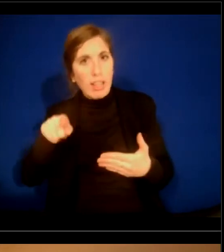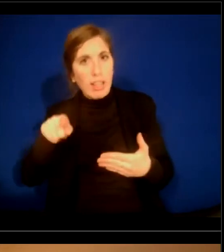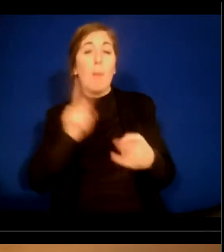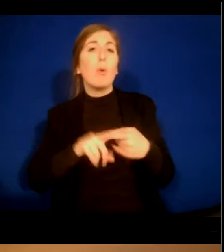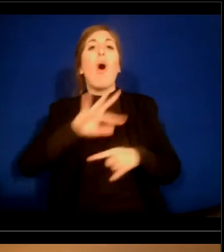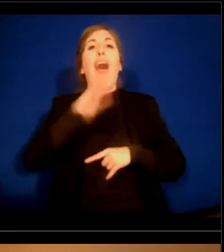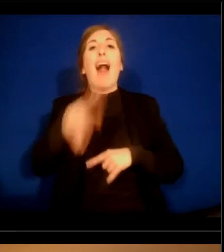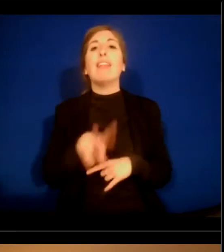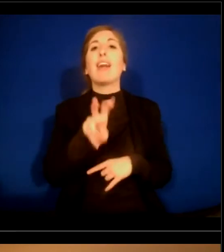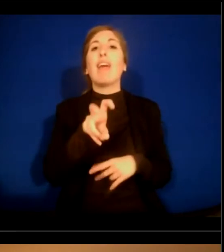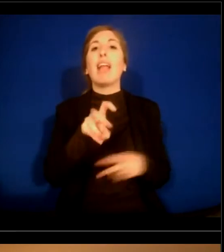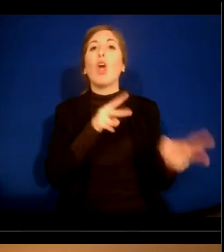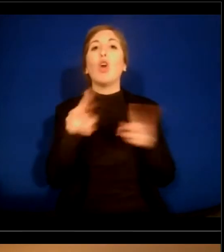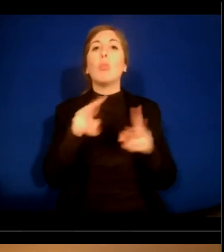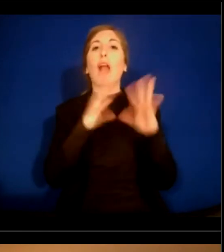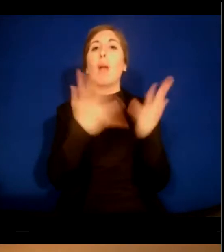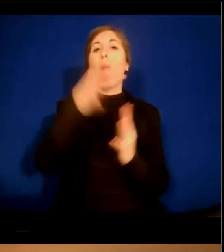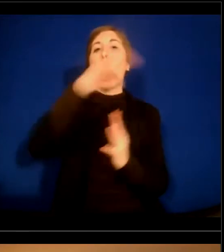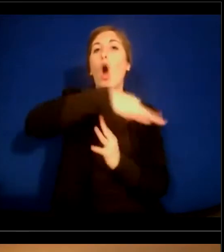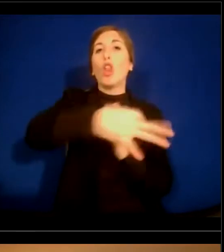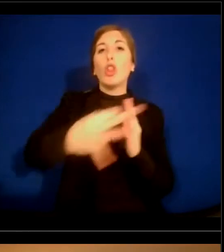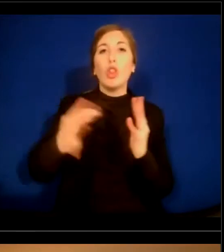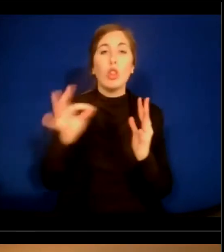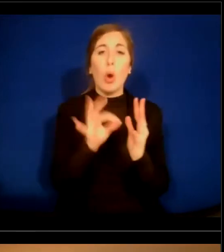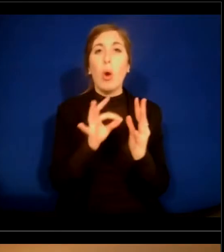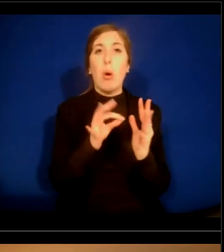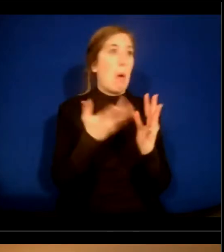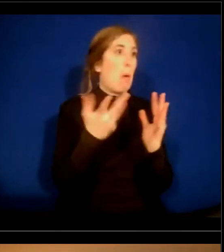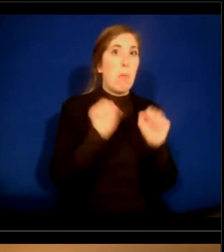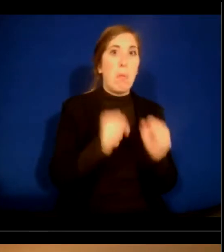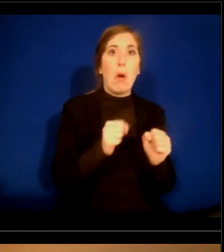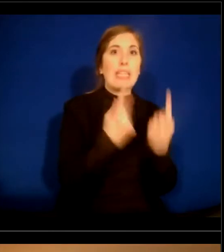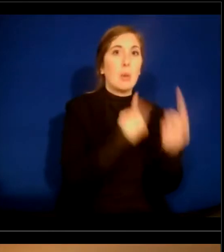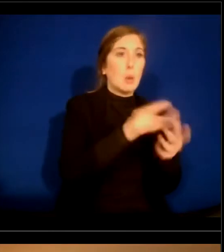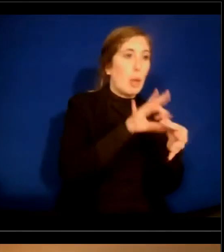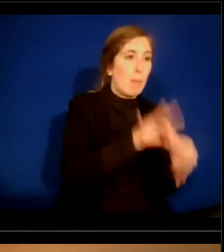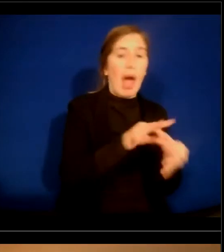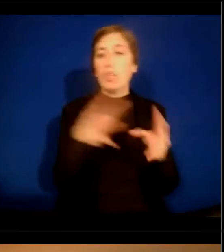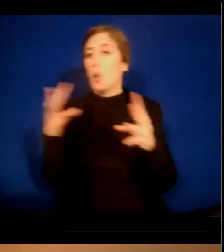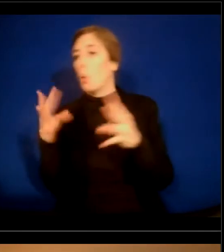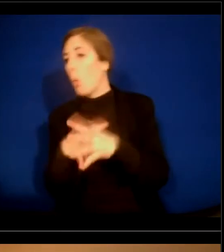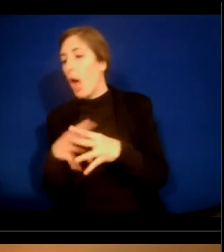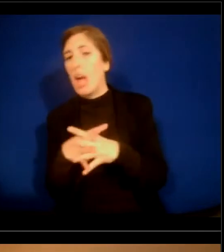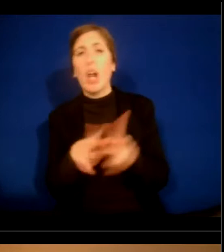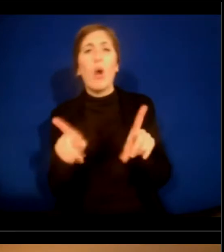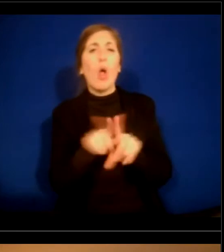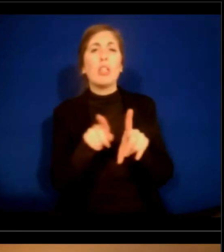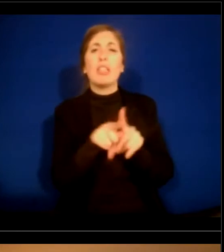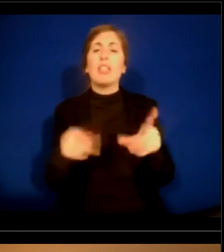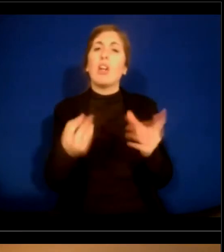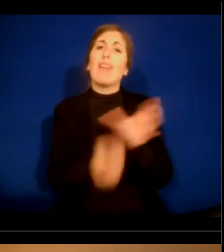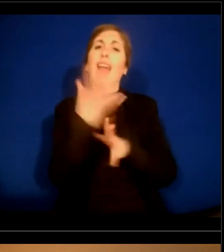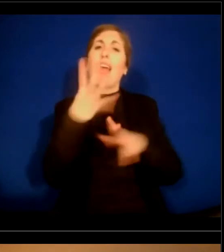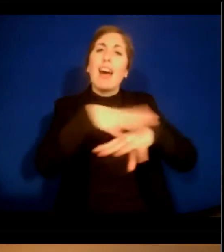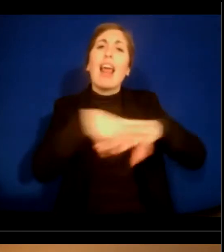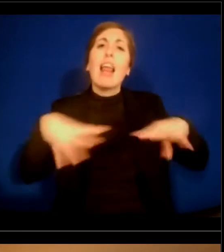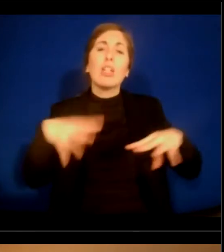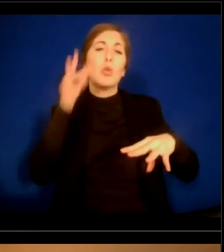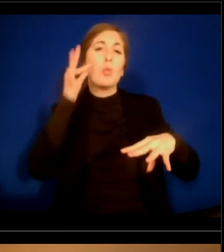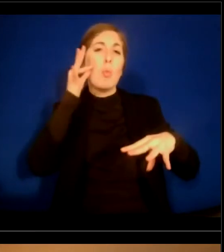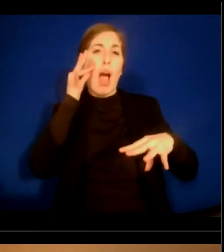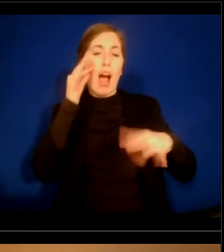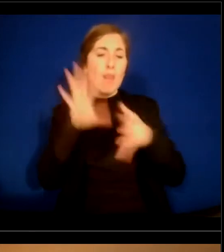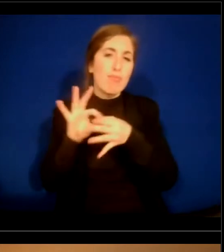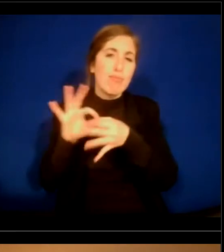mondo, in pace e in guerra, ci ha visti creare una rete di relazioni umane. Ecco. Poi, per chi